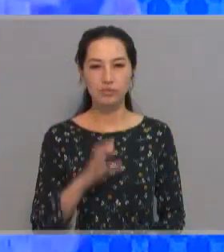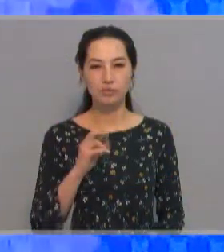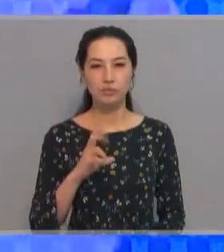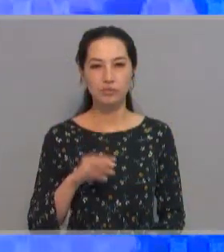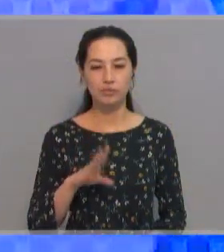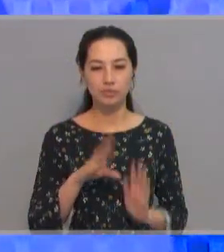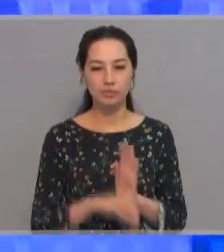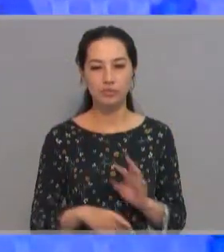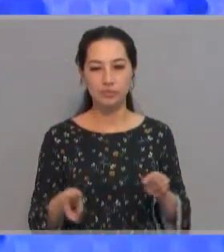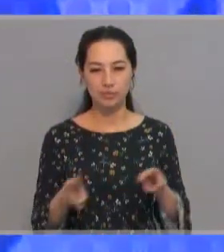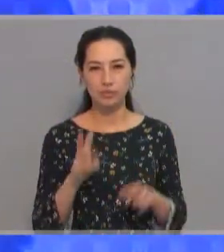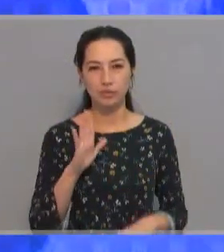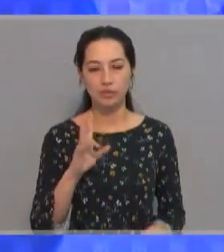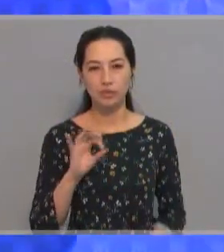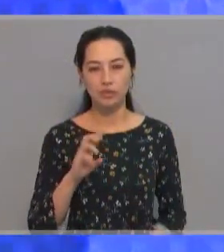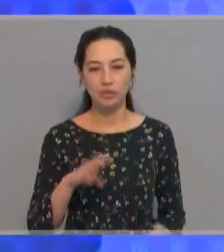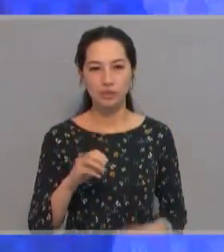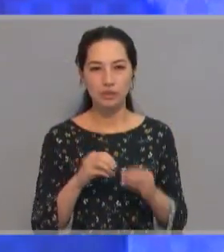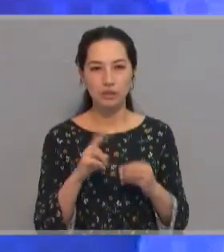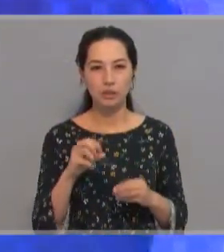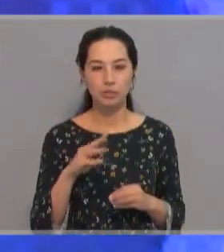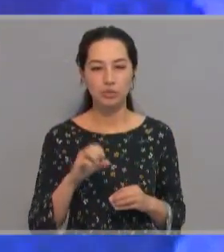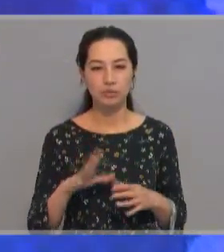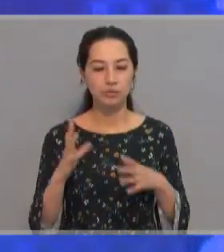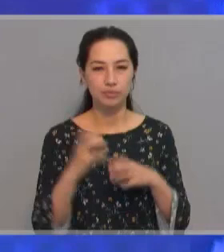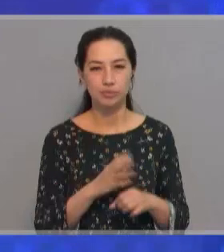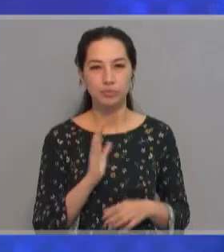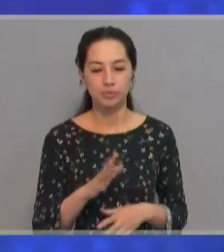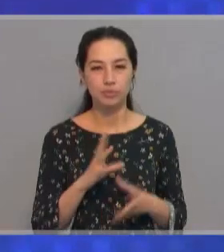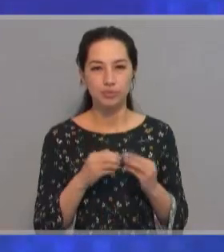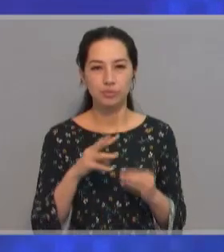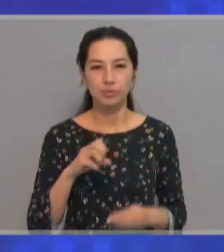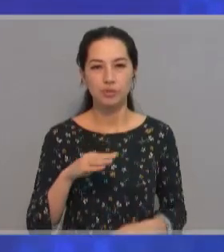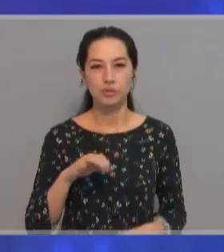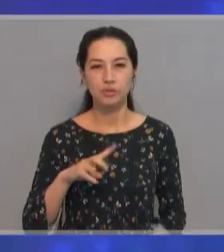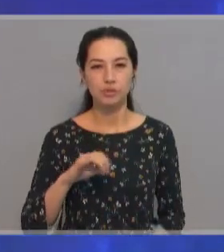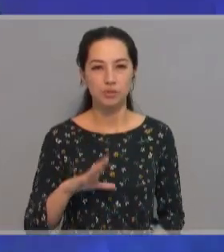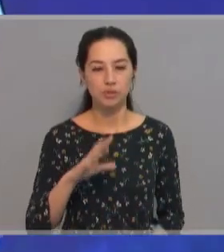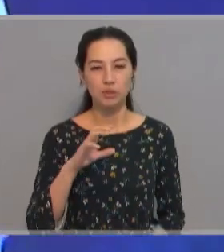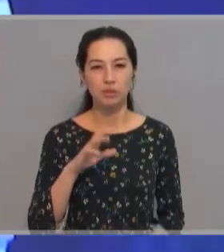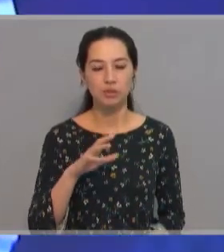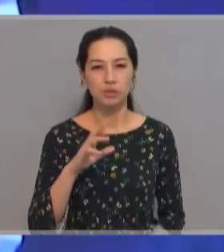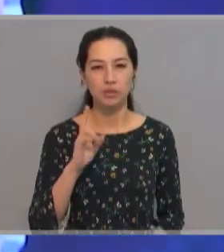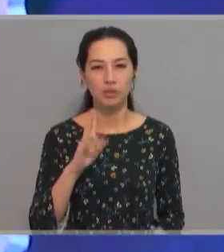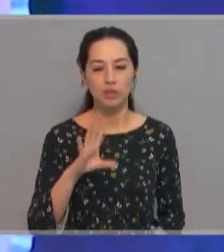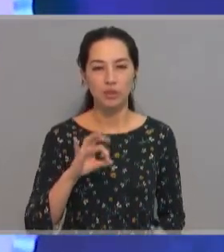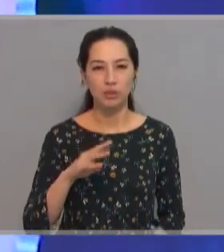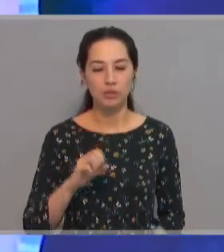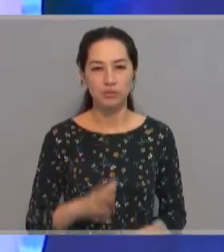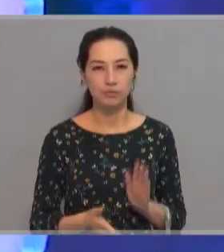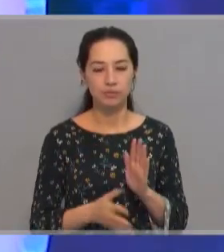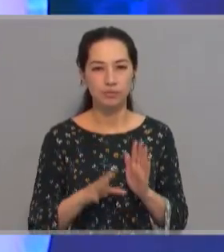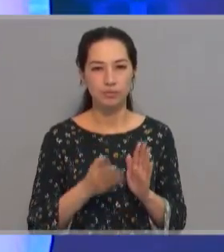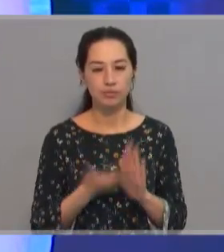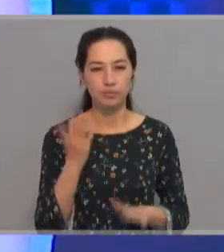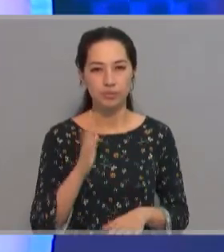Сенаттағы президенттік квота 15-тен 10 депутатқа дейін қысқарады. Ал мәжілістегі Қазақстан халқы ассамблеясының квотасы алынып тасталады.